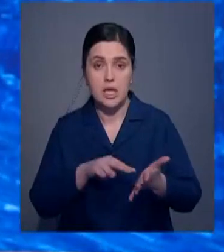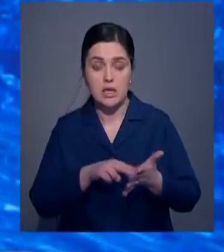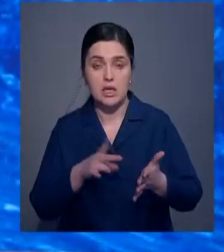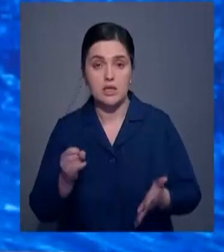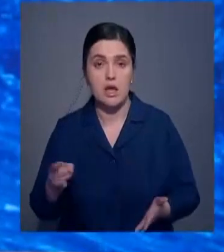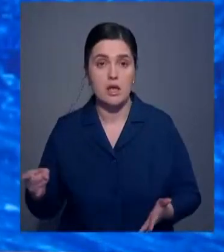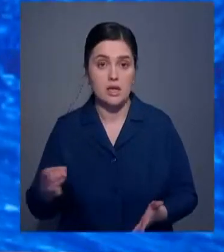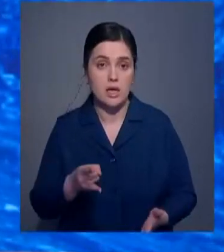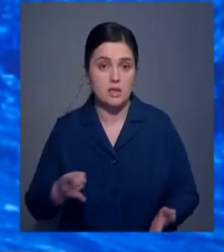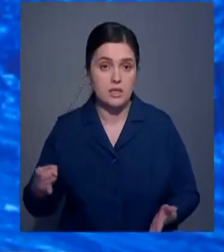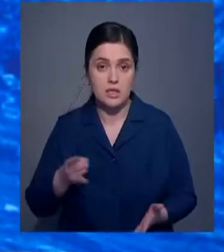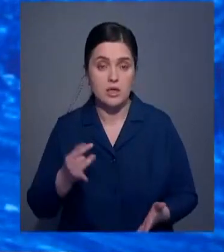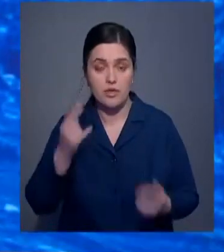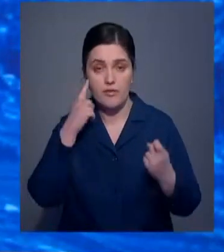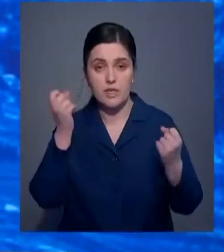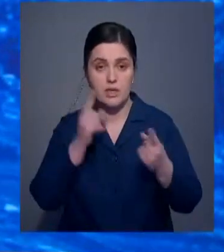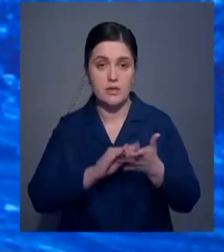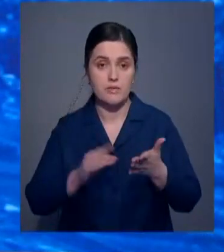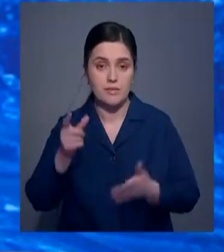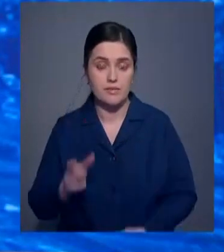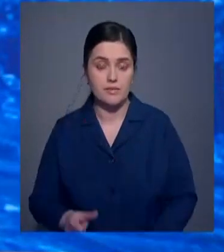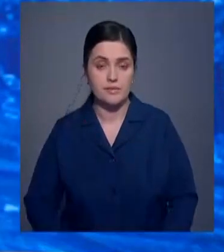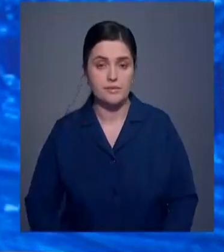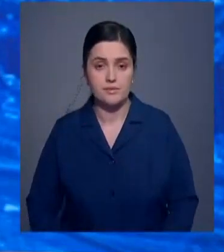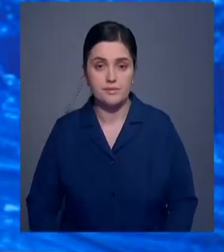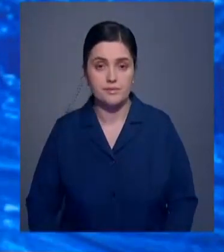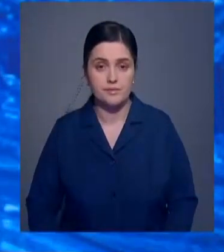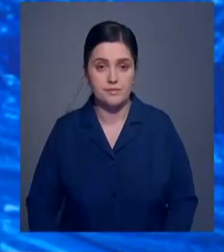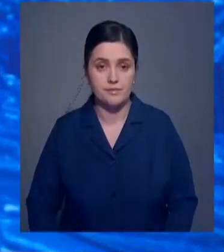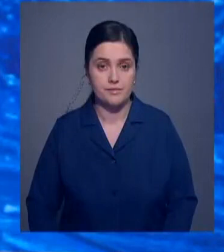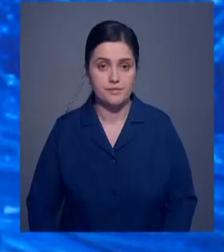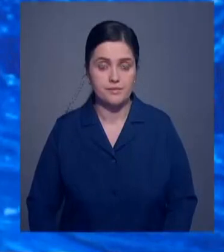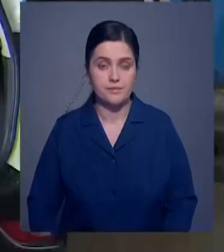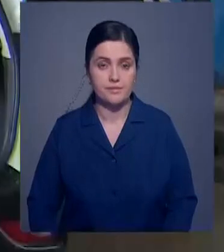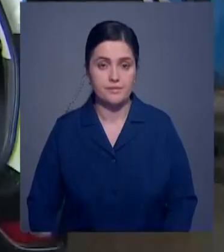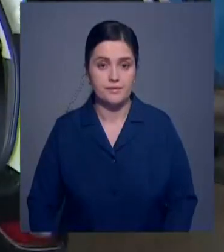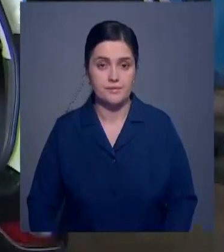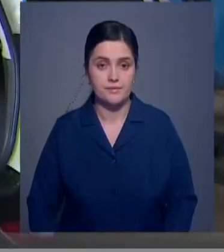на поездки во время карантина, выясняла наш корреспондент Юлана Чаус.